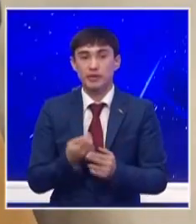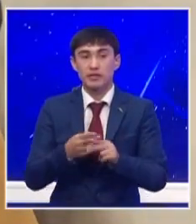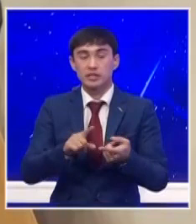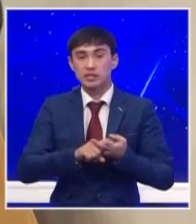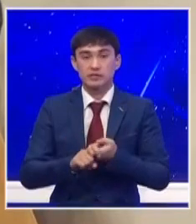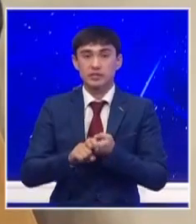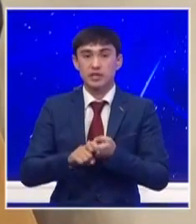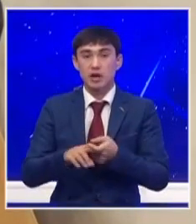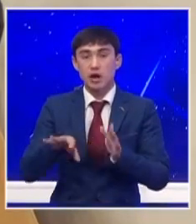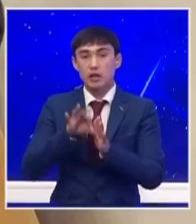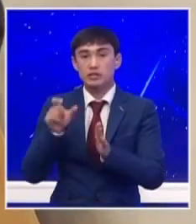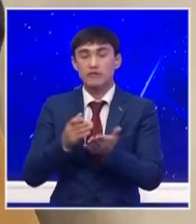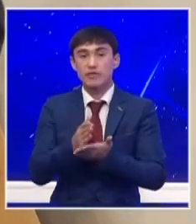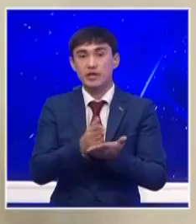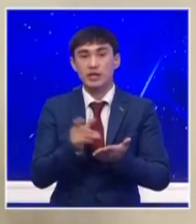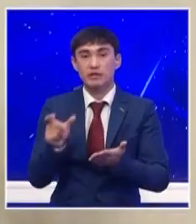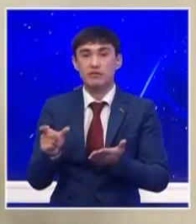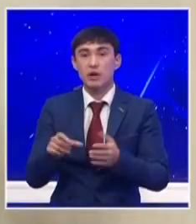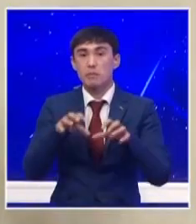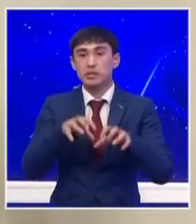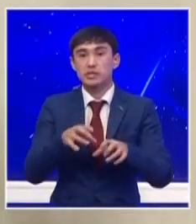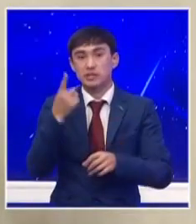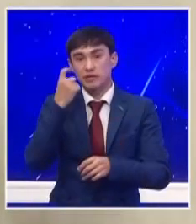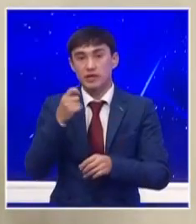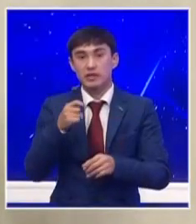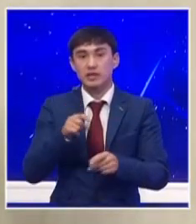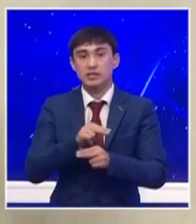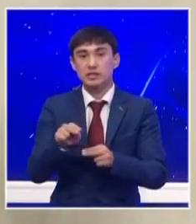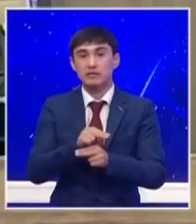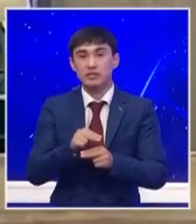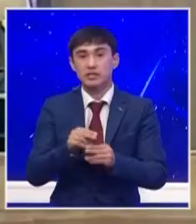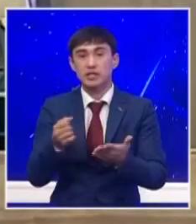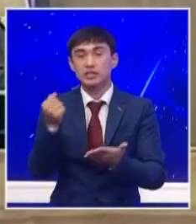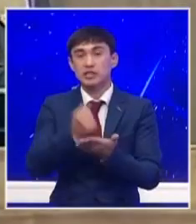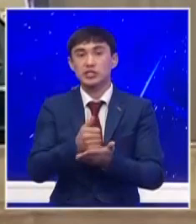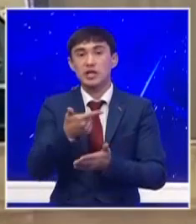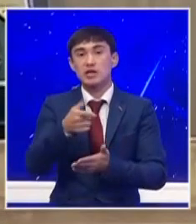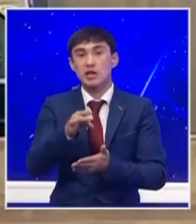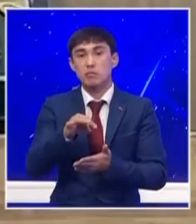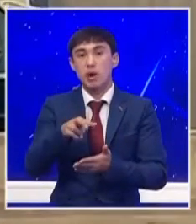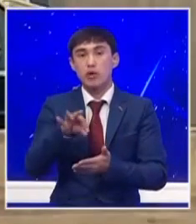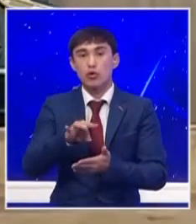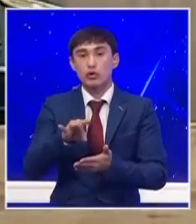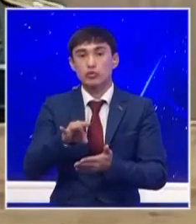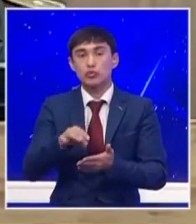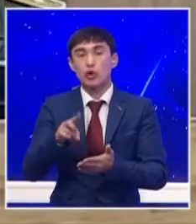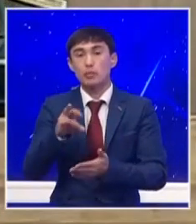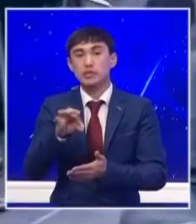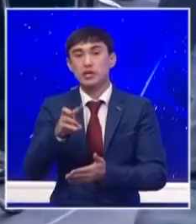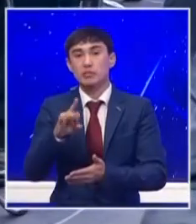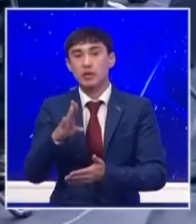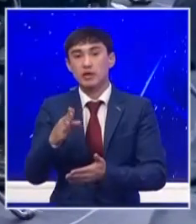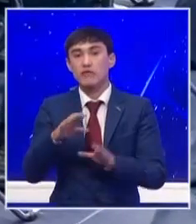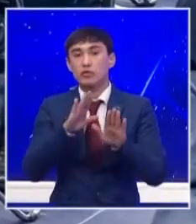связи голосованием Ветеранов председателем совета наставничества назначен генерал-майор нурахметов сагат